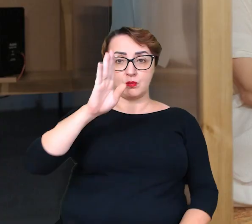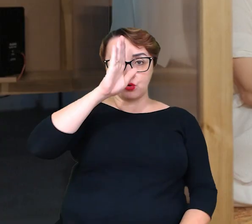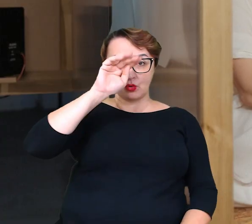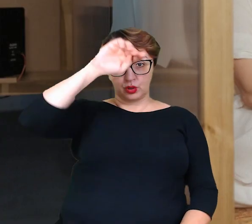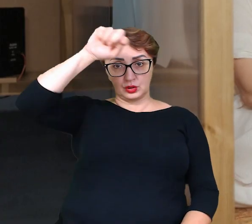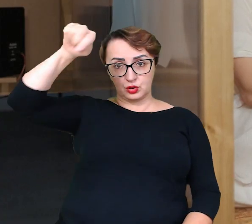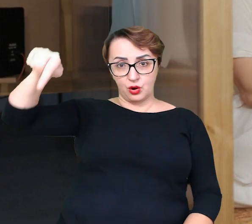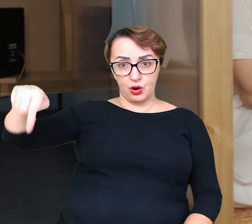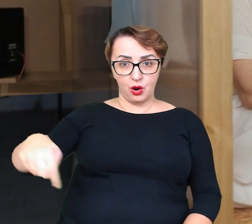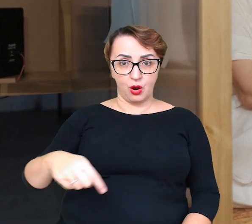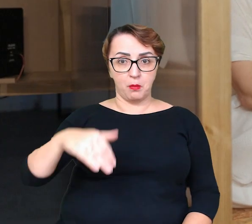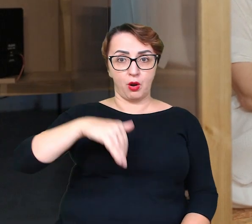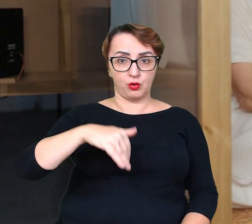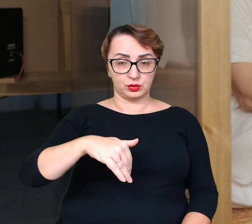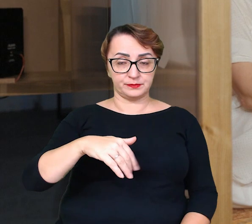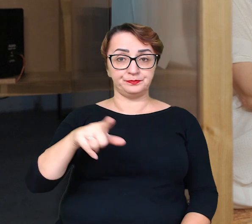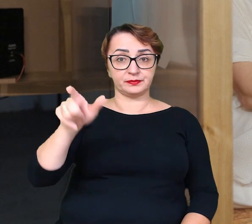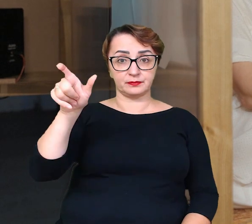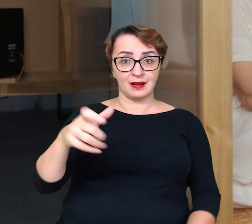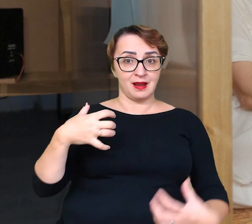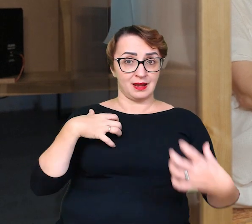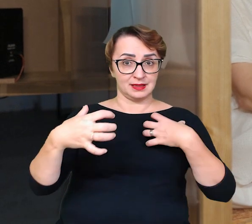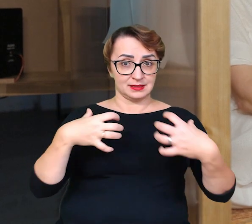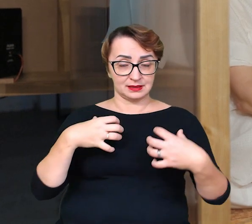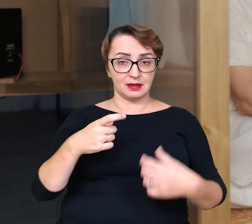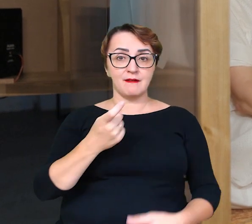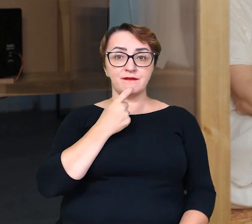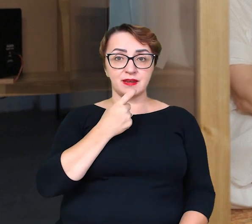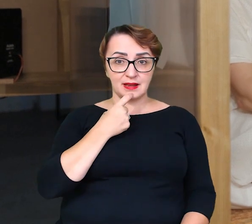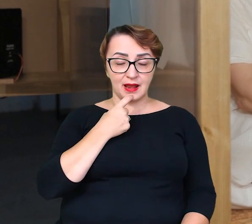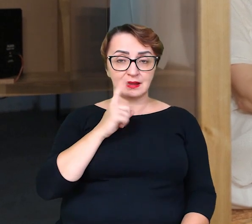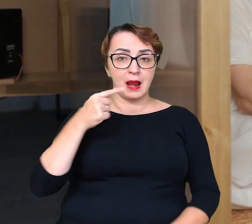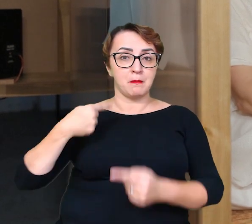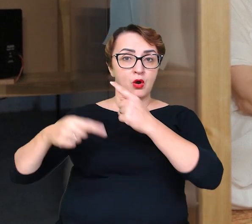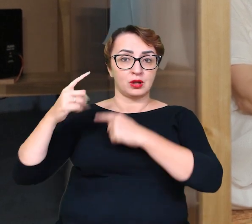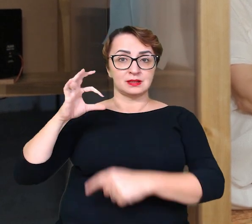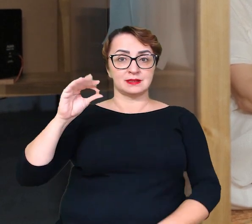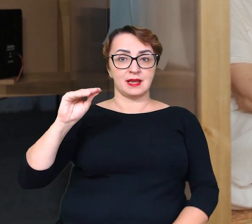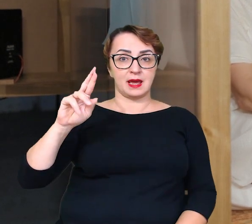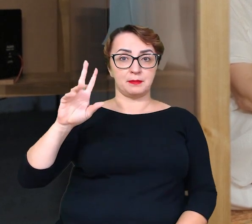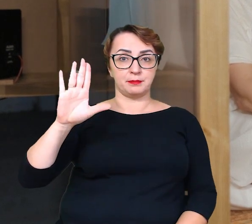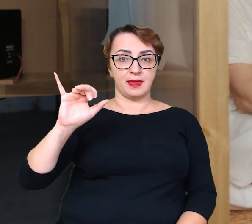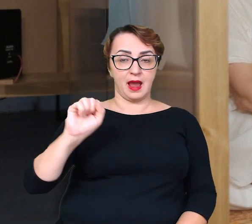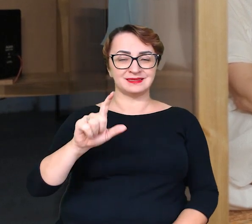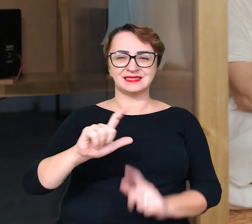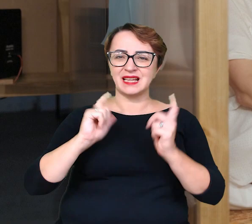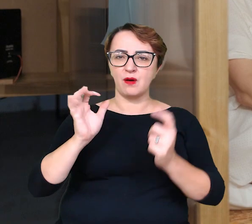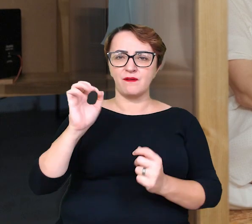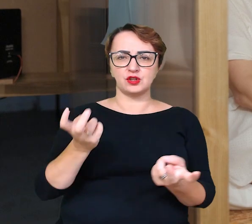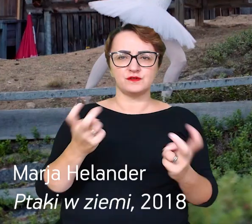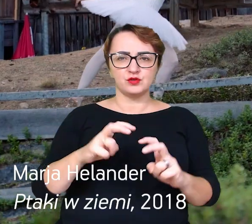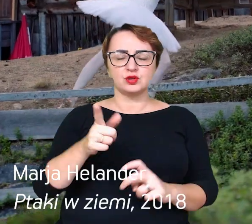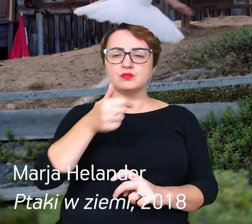Maria Helander jest fińską artystką samskiego pochodzenia i w całej swojej twórczości próbuje negocjować zarówno